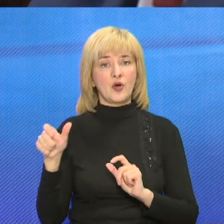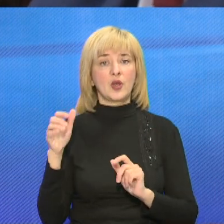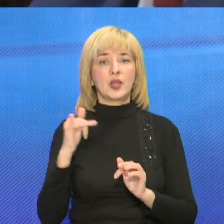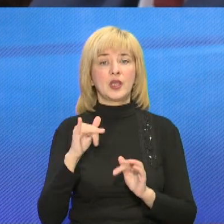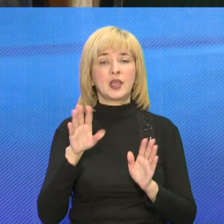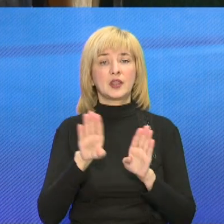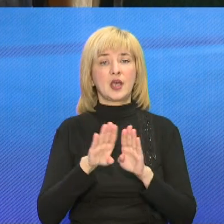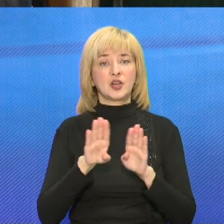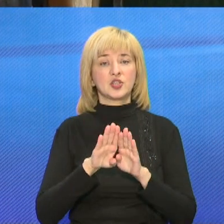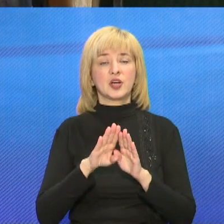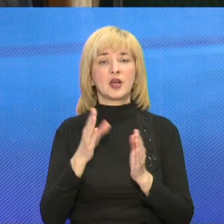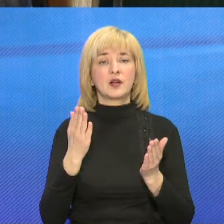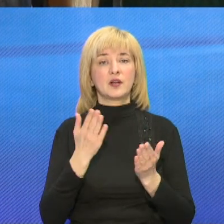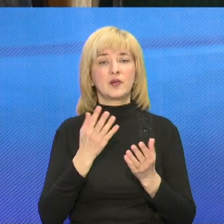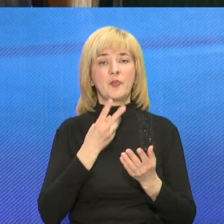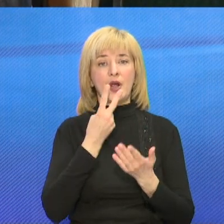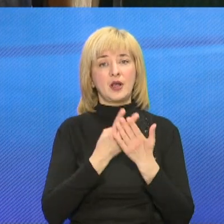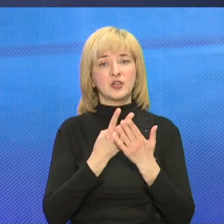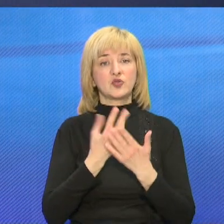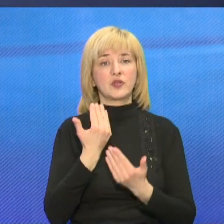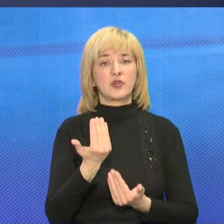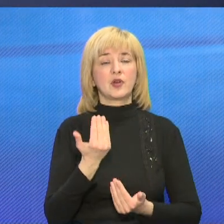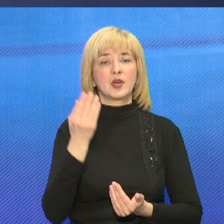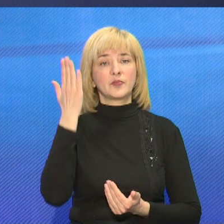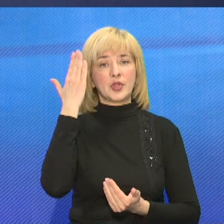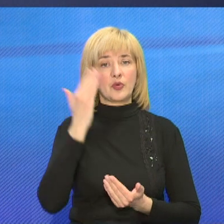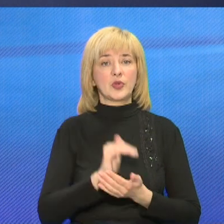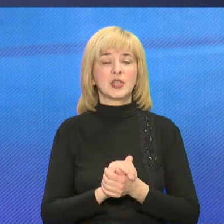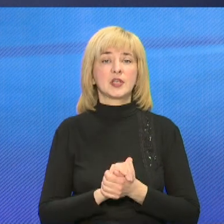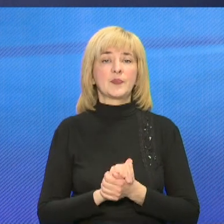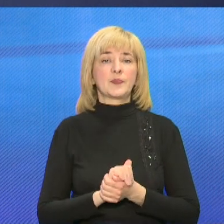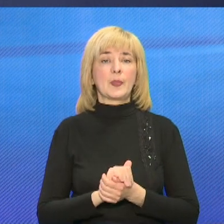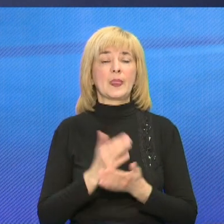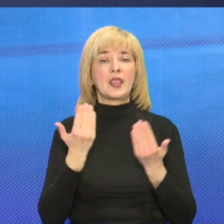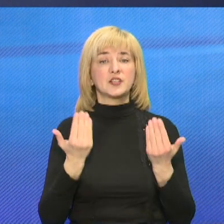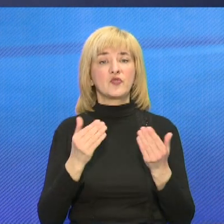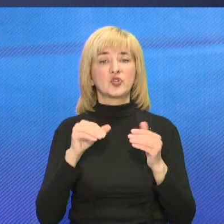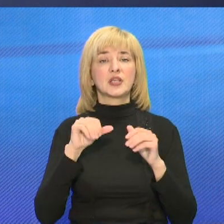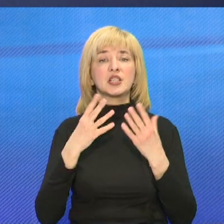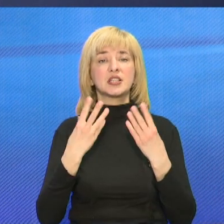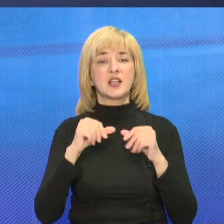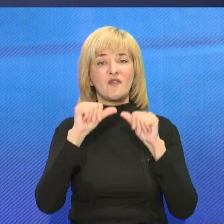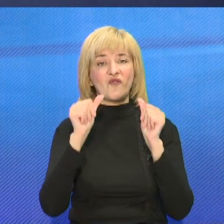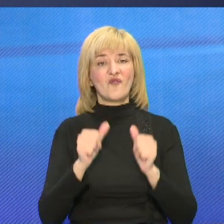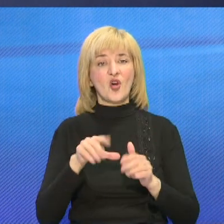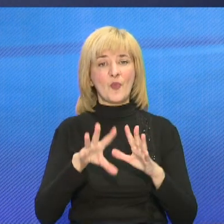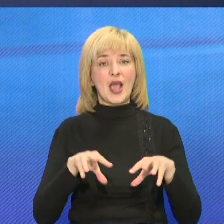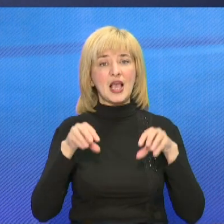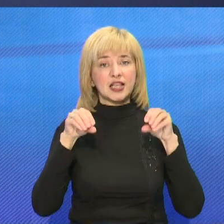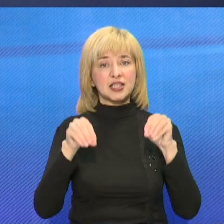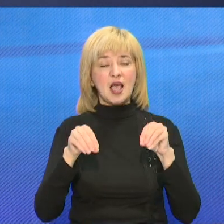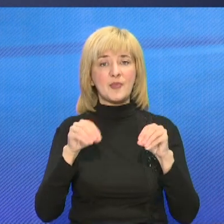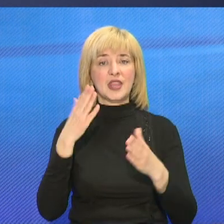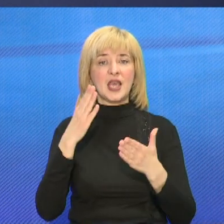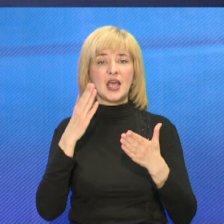повинны падрыхтавацца до гэтага виду испытаў. На сегодняшний день форма экзамена в виде контрольной работы по математике, либо